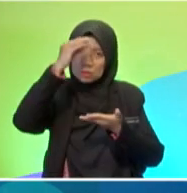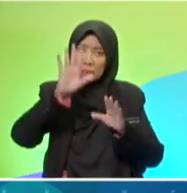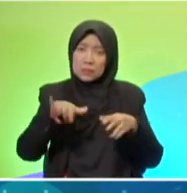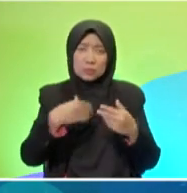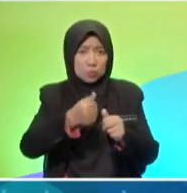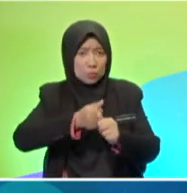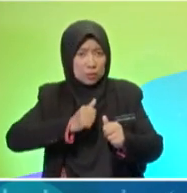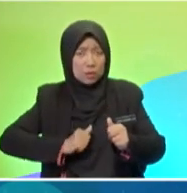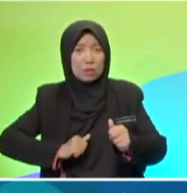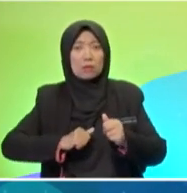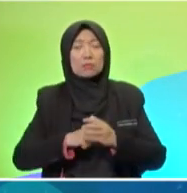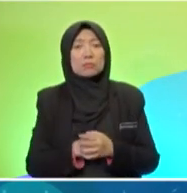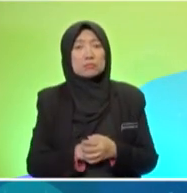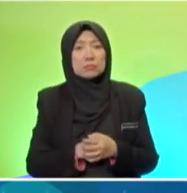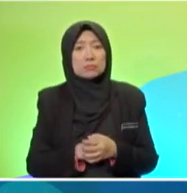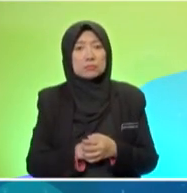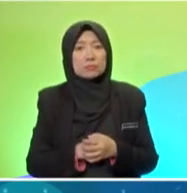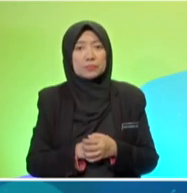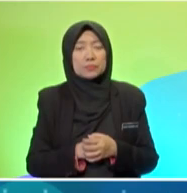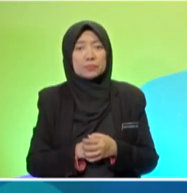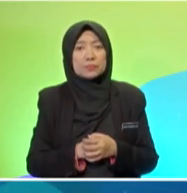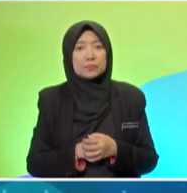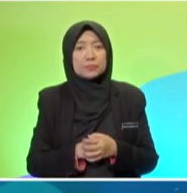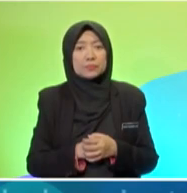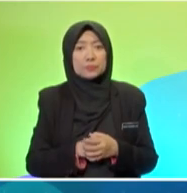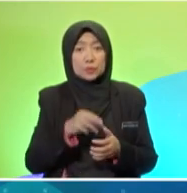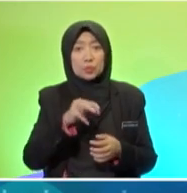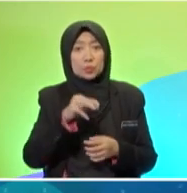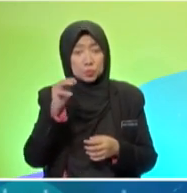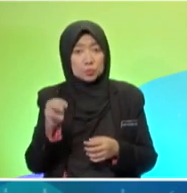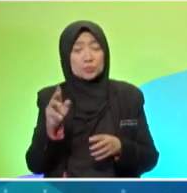bagus hemat seterusnya ini dia Apa yang anda belajar kawan